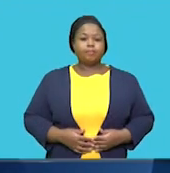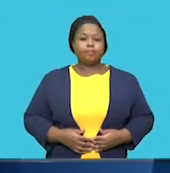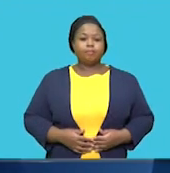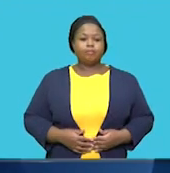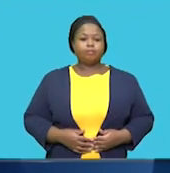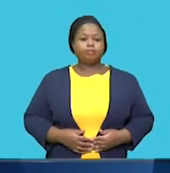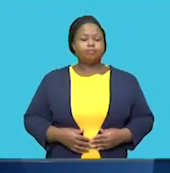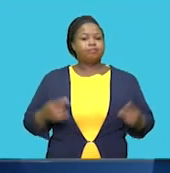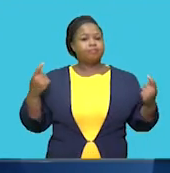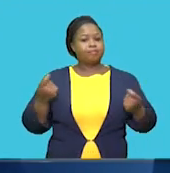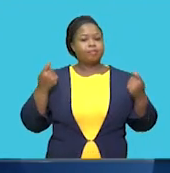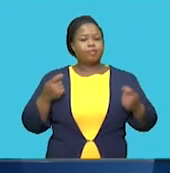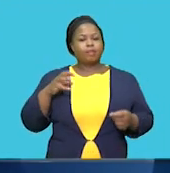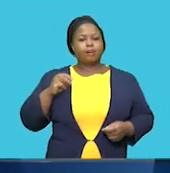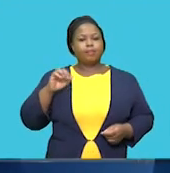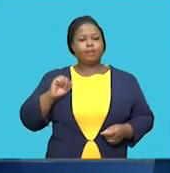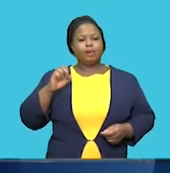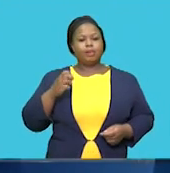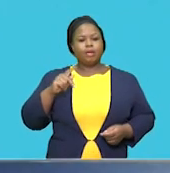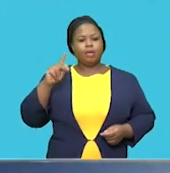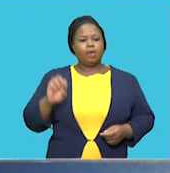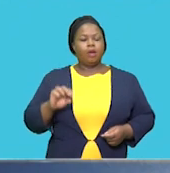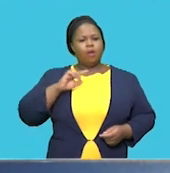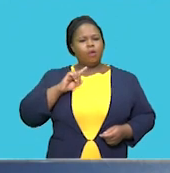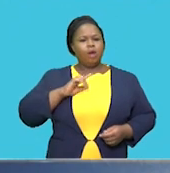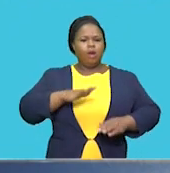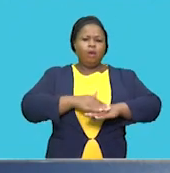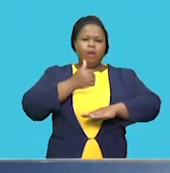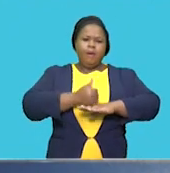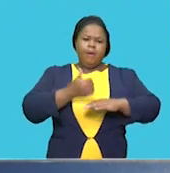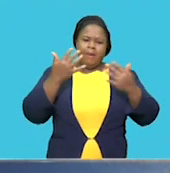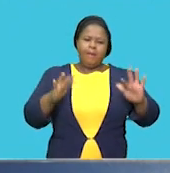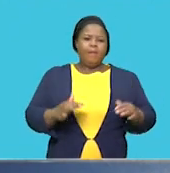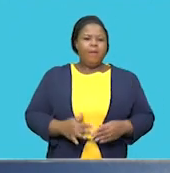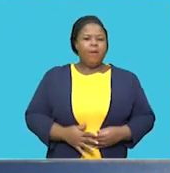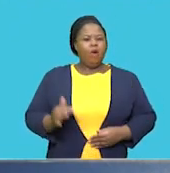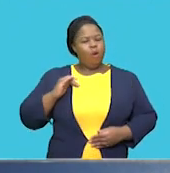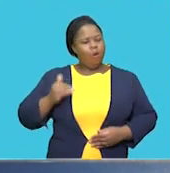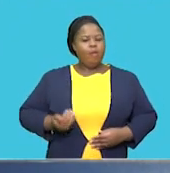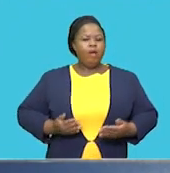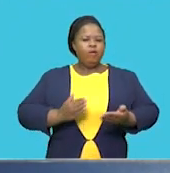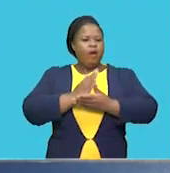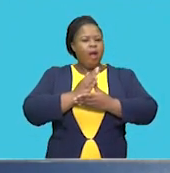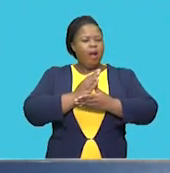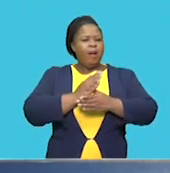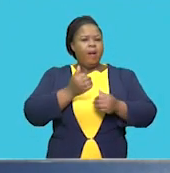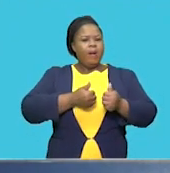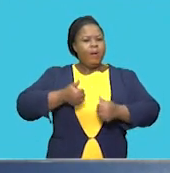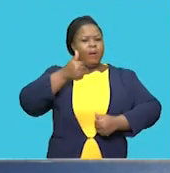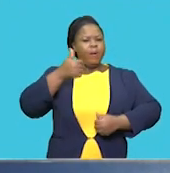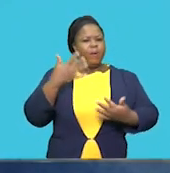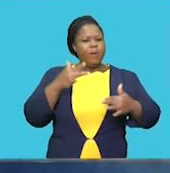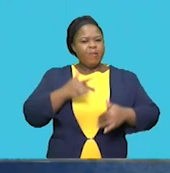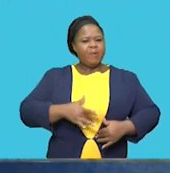of celebrating uCharlotte Maxeke is that she laid a foundation. She was the champion of women's rights. She is the one